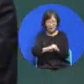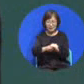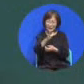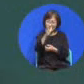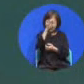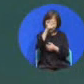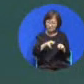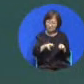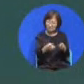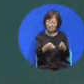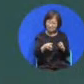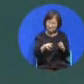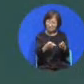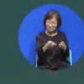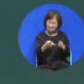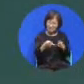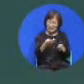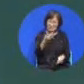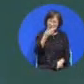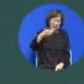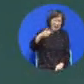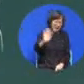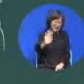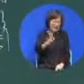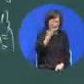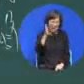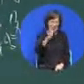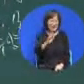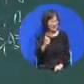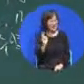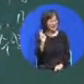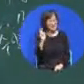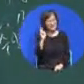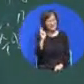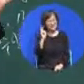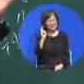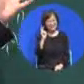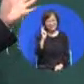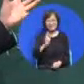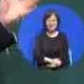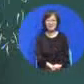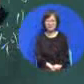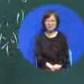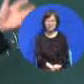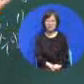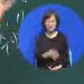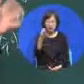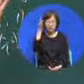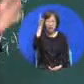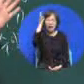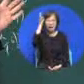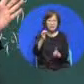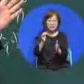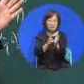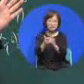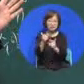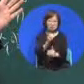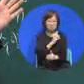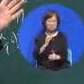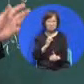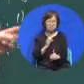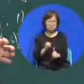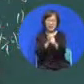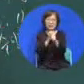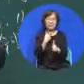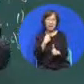안 먹었을 것이다. And I think that ever since then Peter will never eat chicken. 그 생각이 나서 안 먹었을 거야. Because you know that